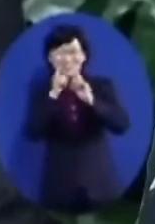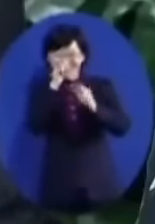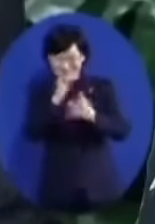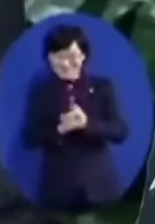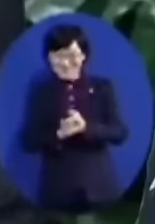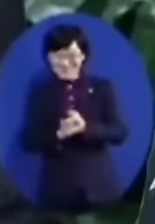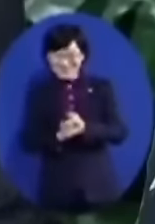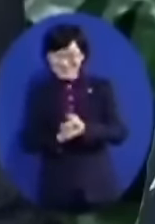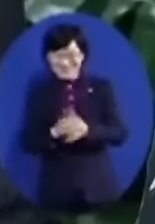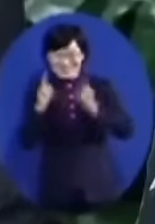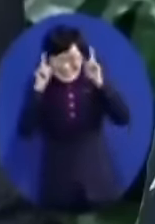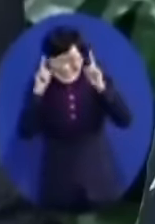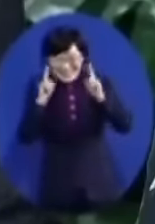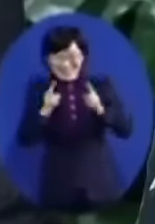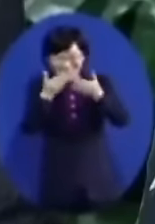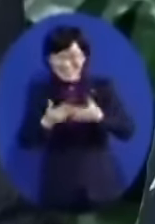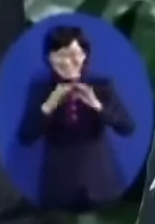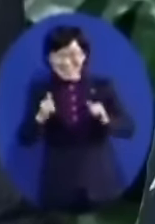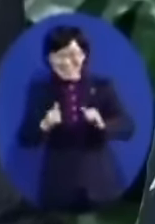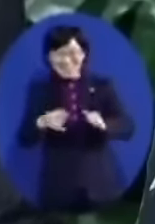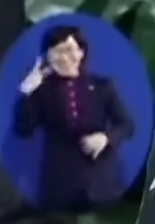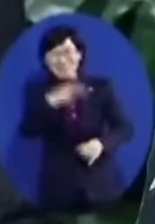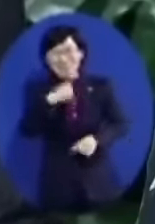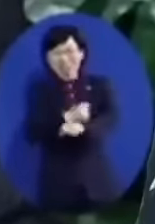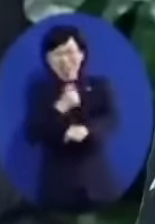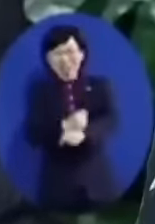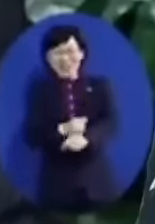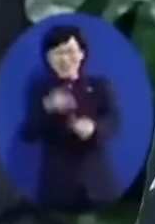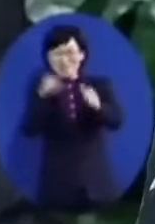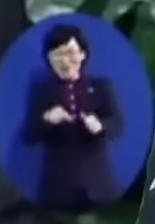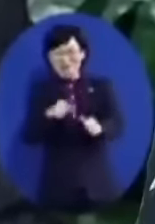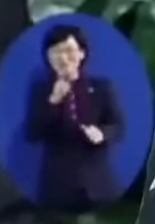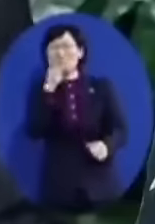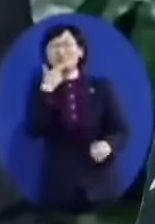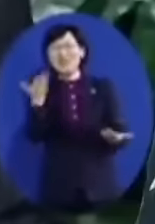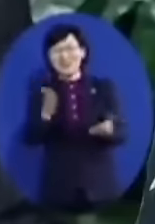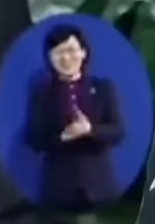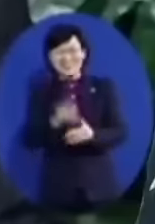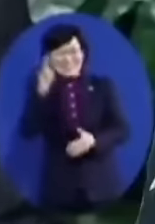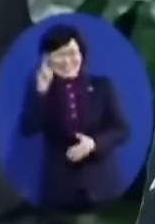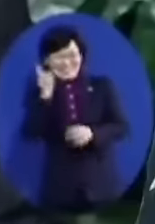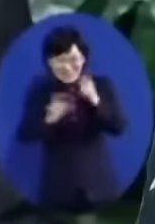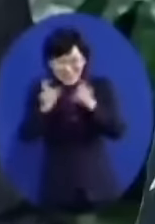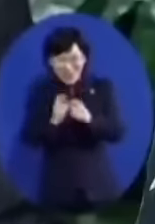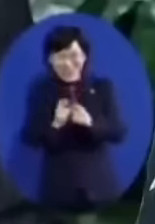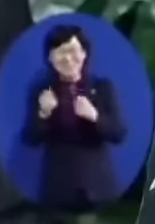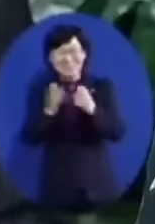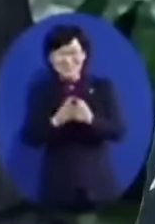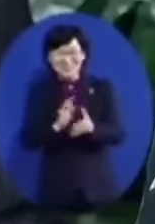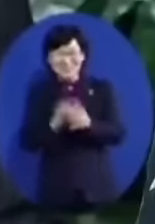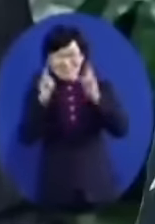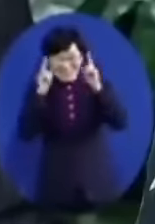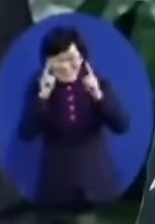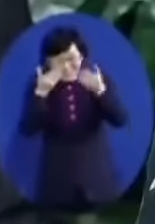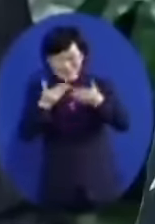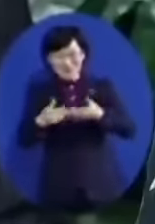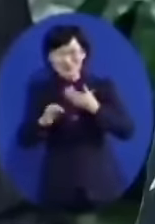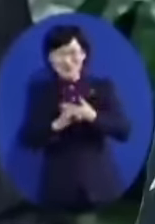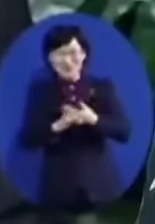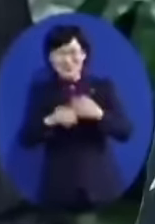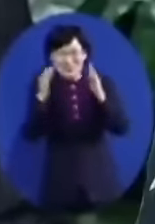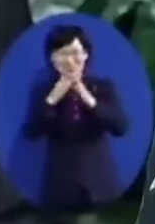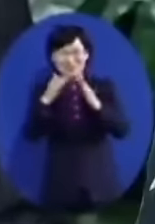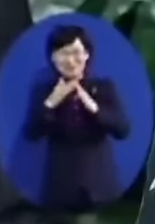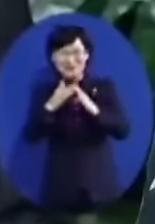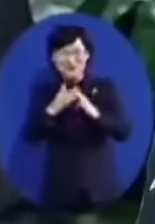그 앞으로 스트레스에 걸린 사람에게 금식하고 철회하라고 하지 마세요. 그럼 더 스트레스에 걸려요. 스트레스에 걸리거든 집에